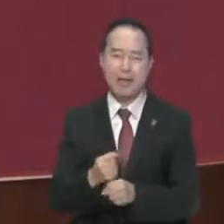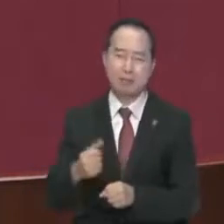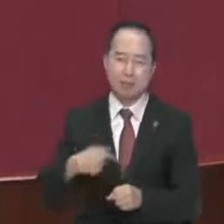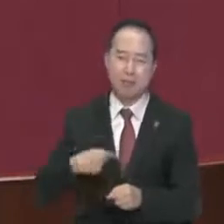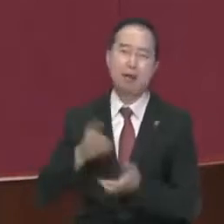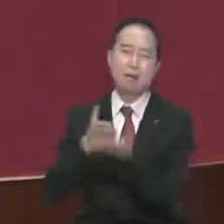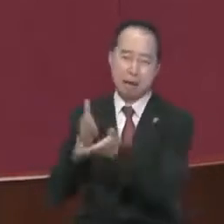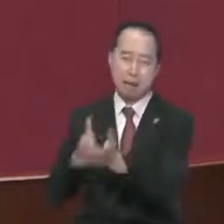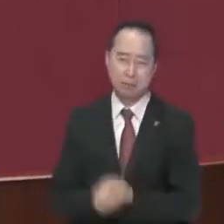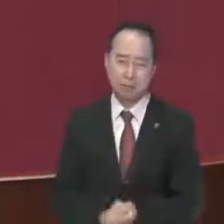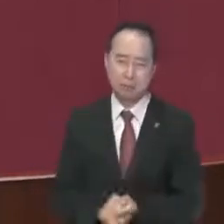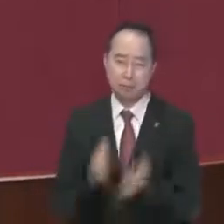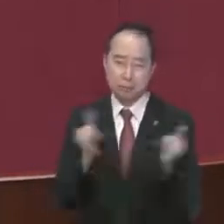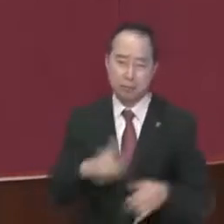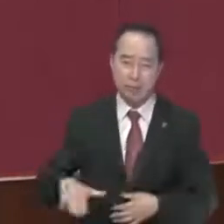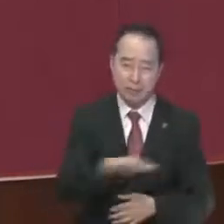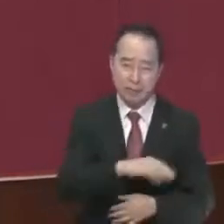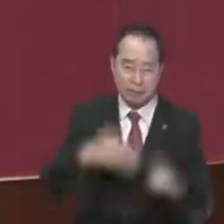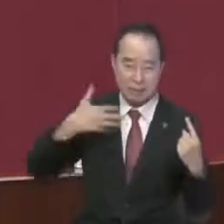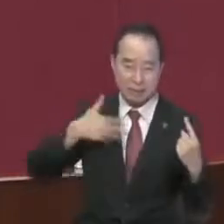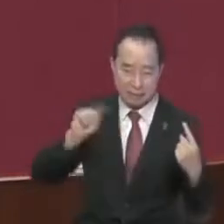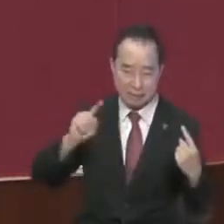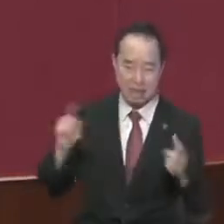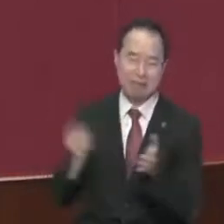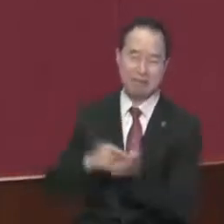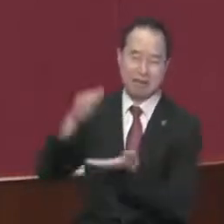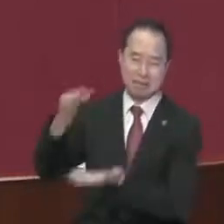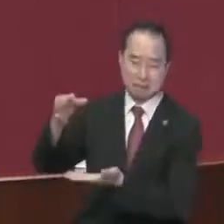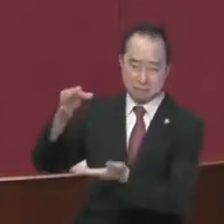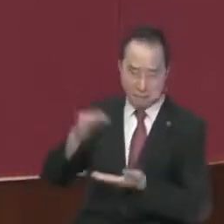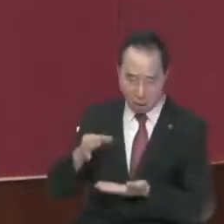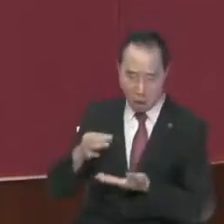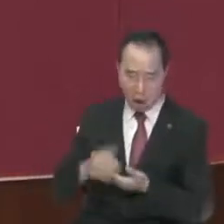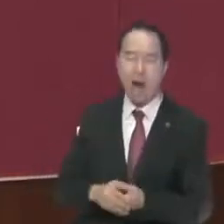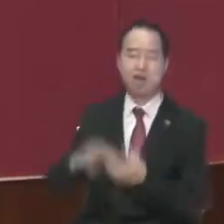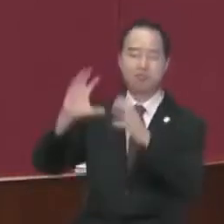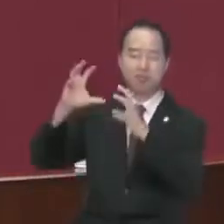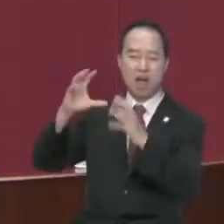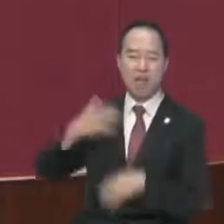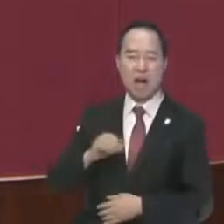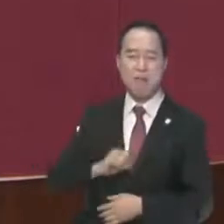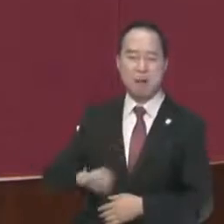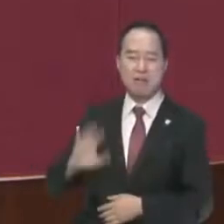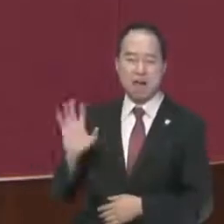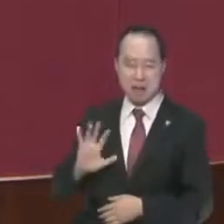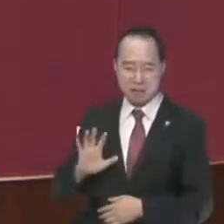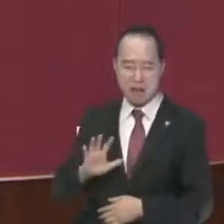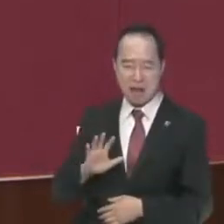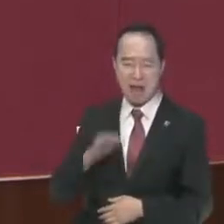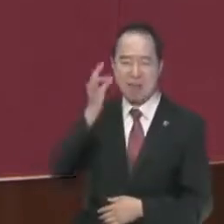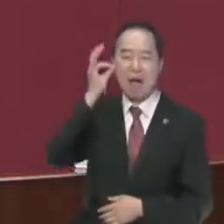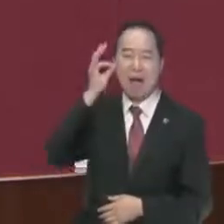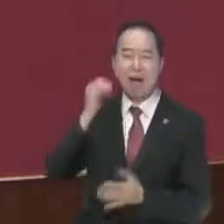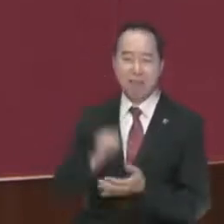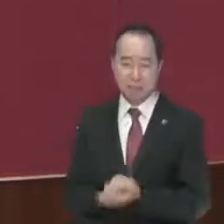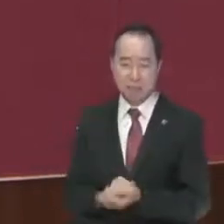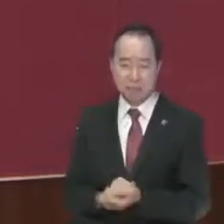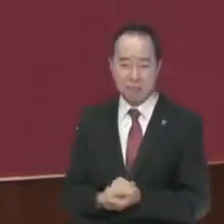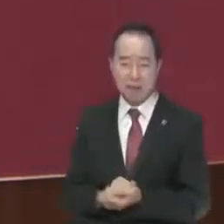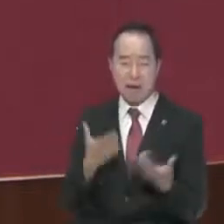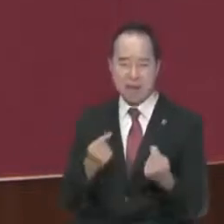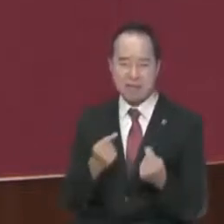우리 국민은 1차 재난지원금을 받고서 국가가 나를 버리지 않았다라고 느꼈고 함께 이